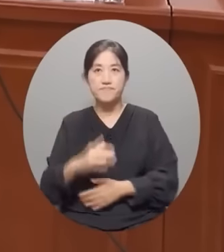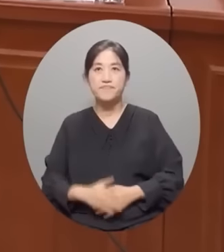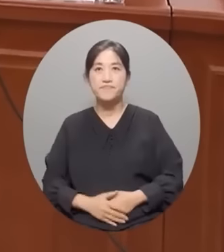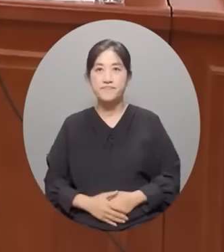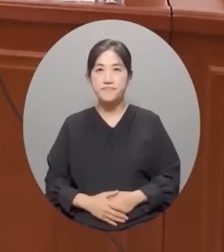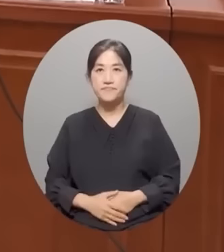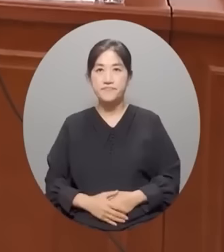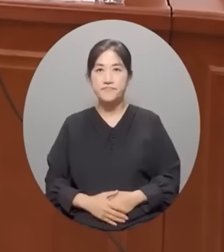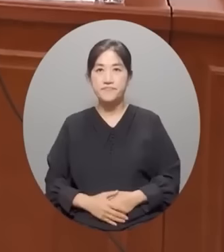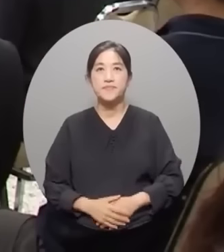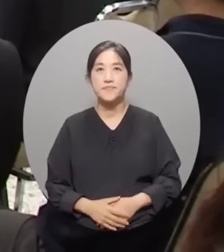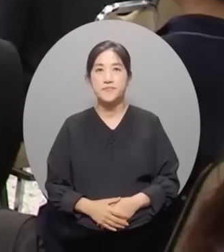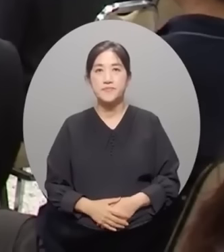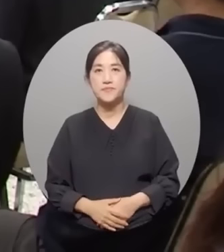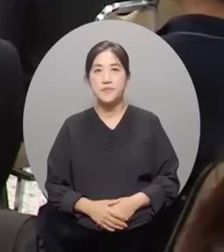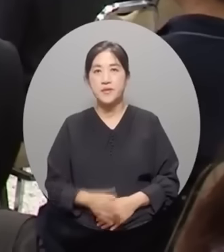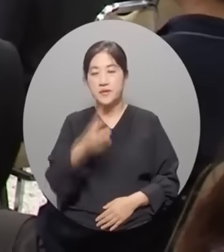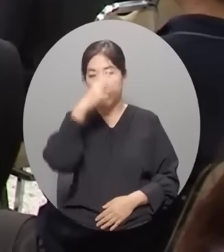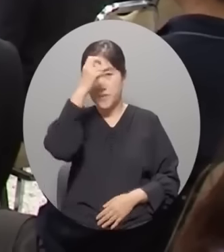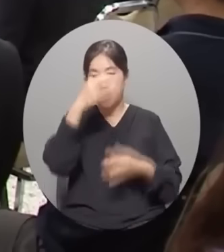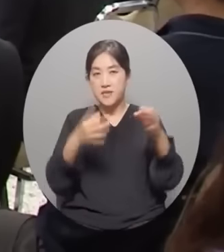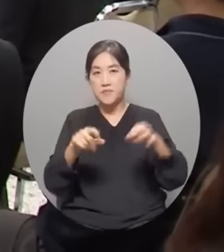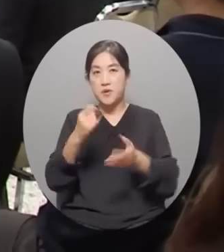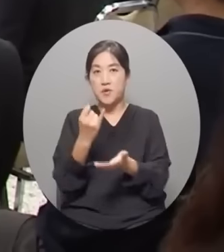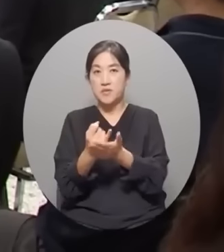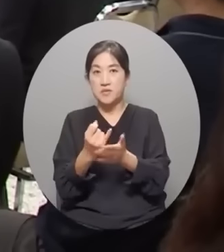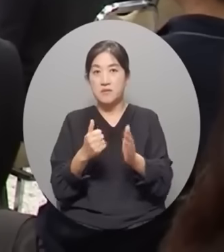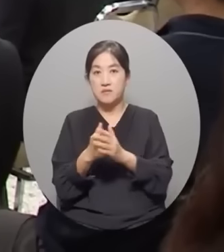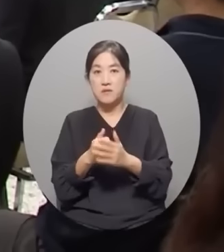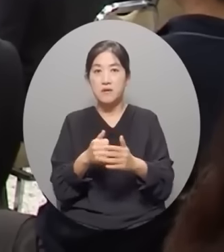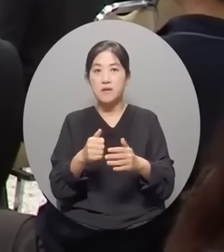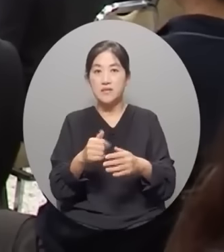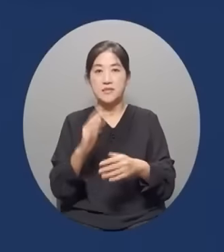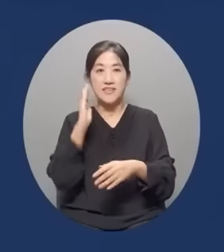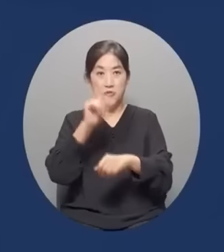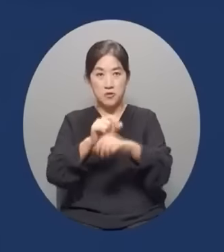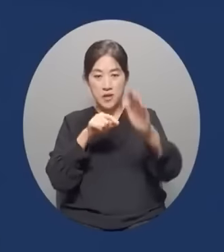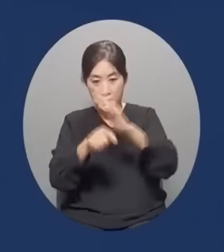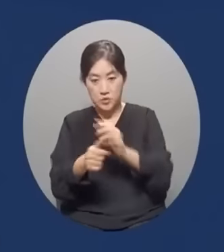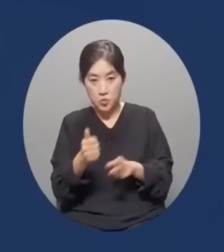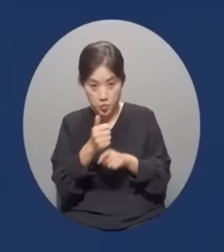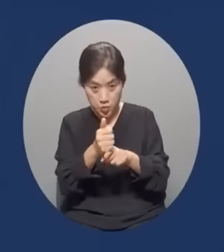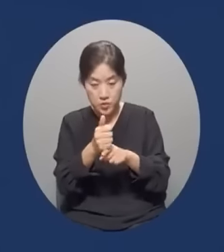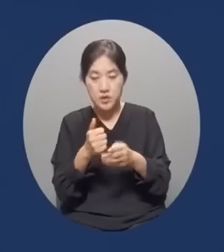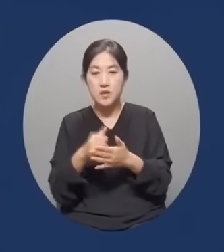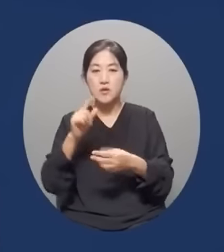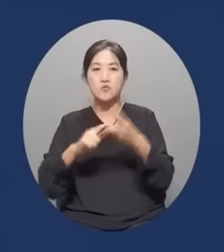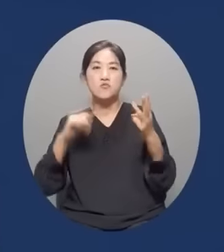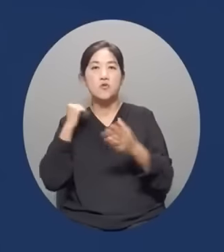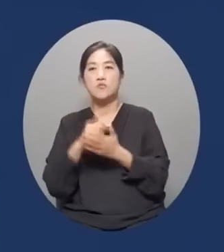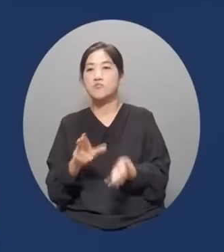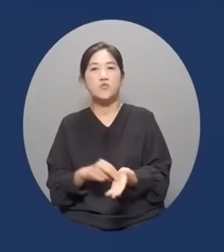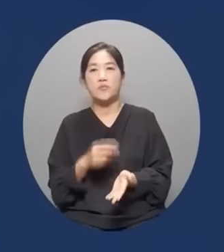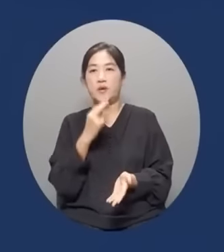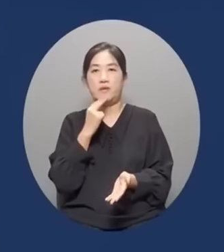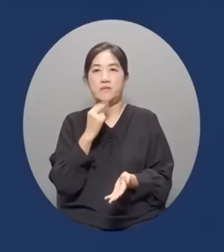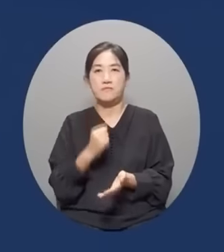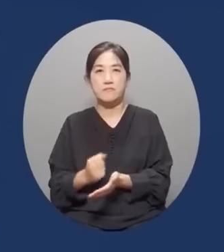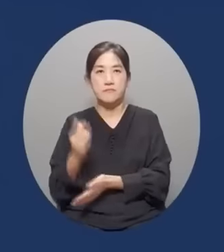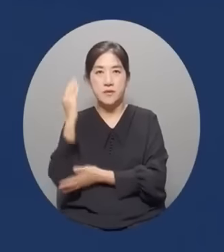승입니다 검찰의 김건희 여사 출장 조사에 대해 윤성 대통령은 문제될 것이 없다고